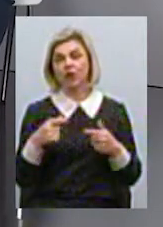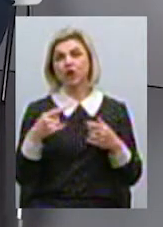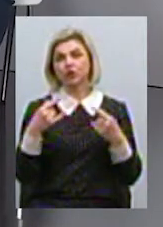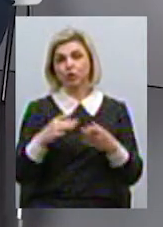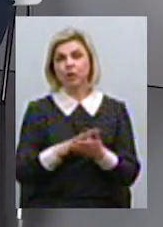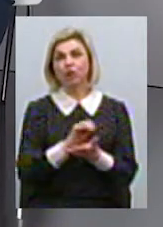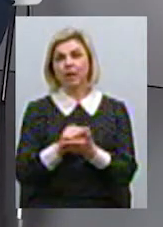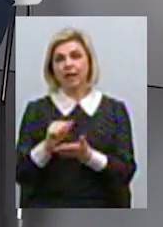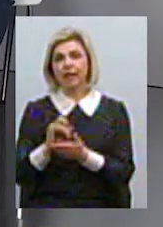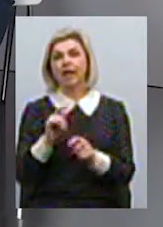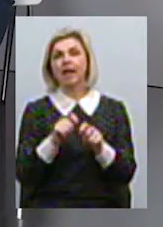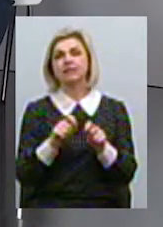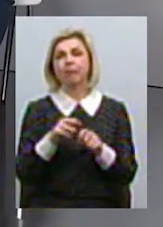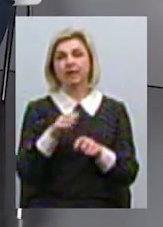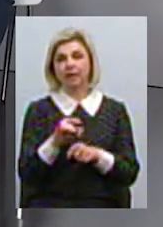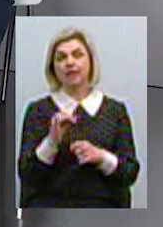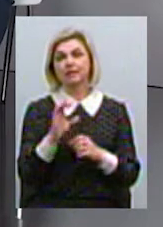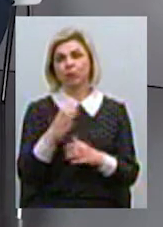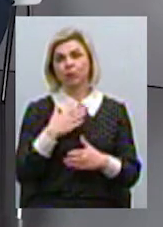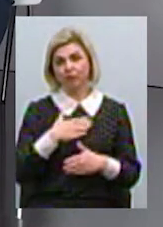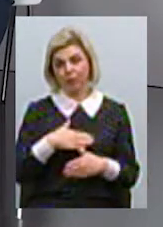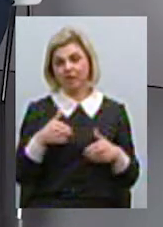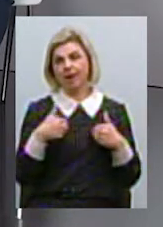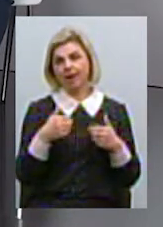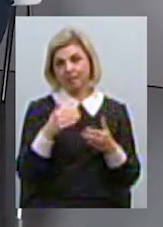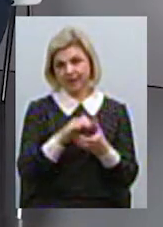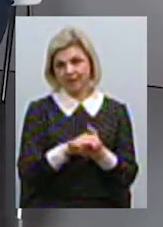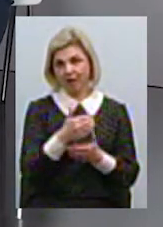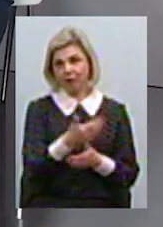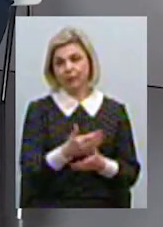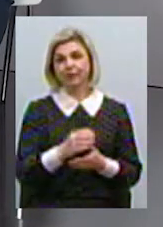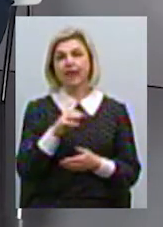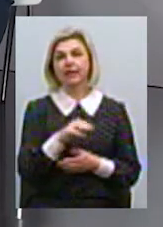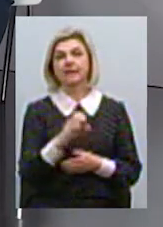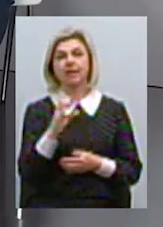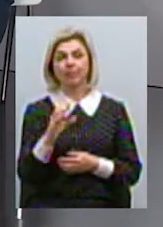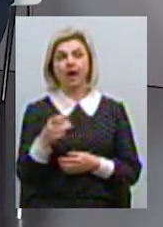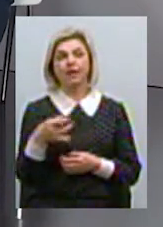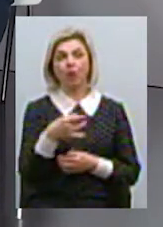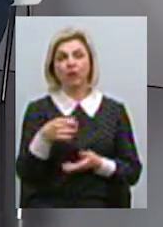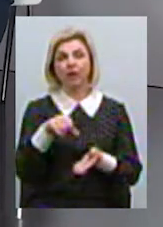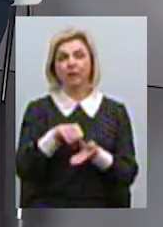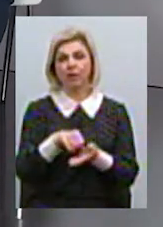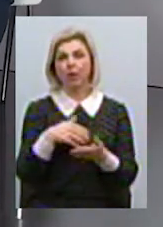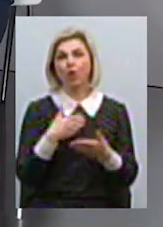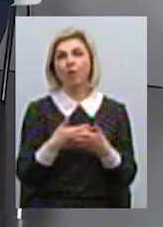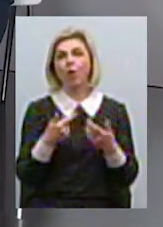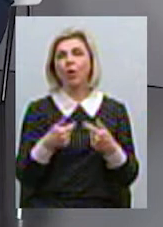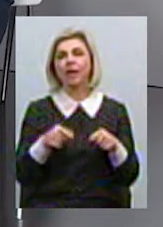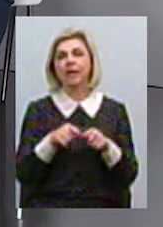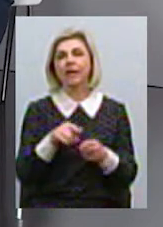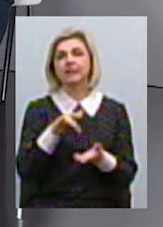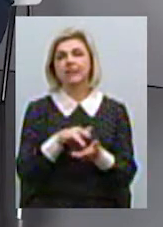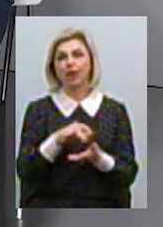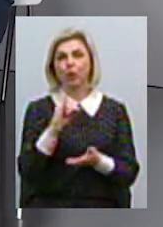та експерти, і я з задоволенням зараз їх представлю. Тетяна Степанова – регіональна представниця громадської організації